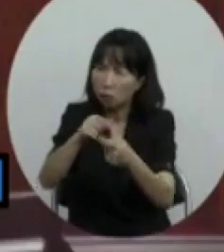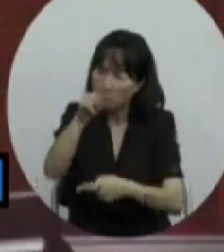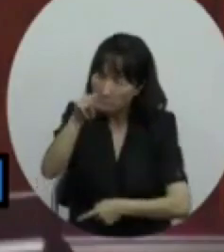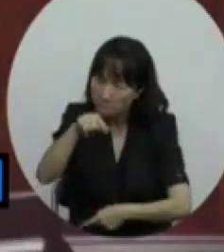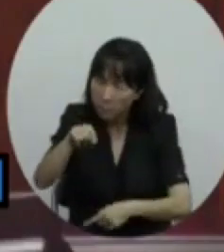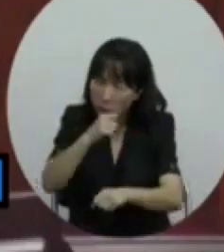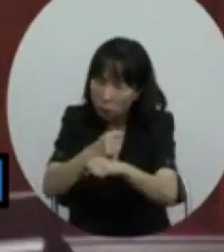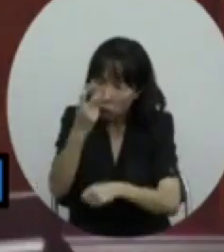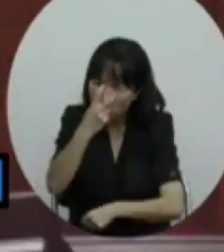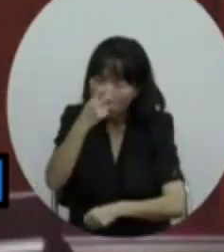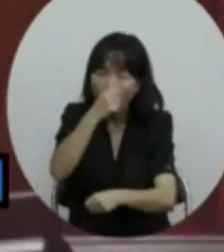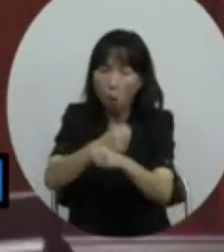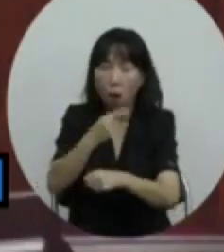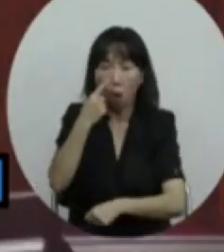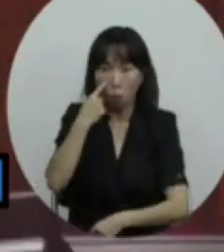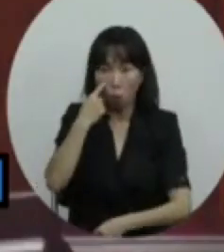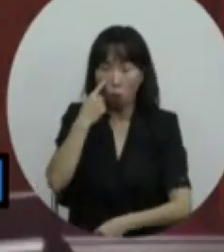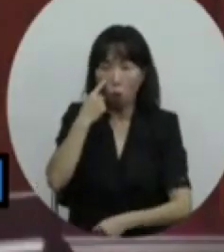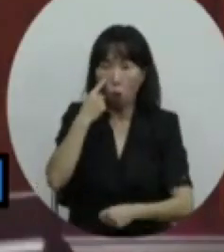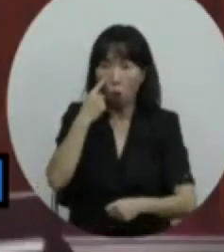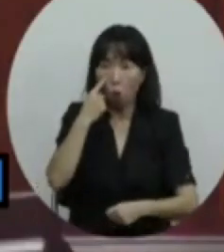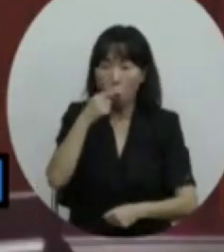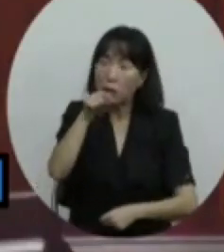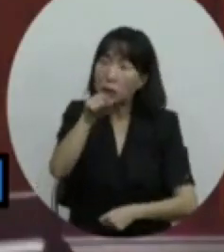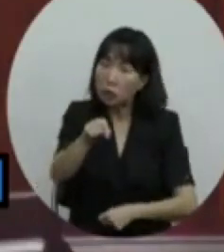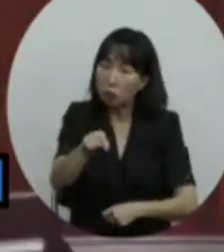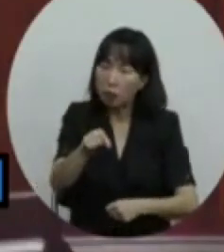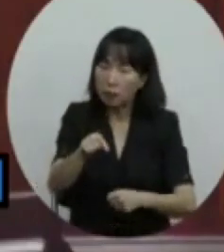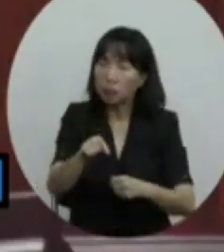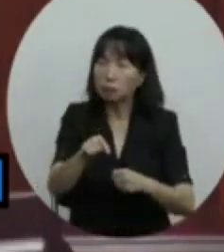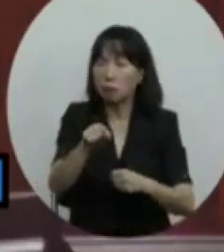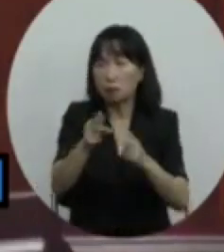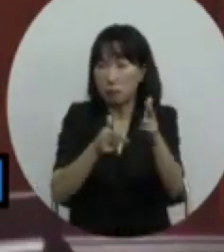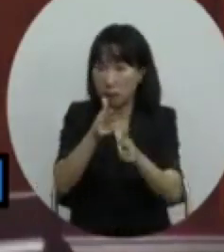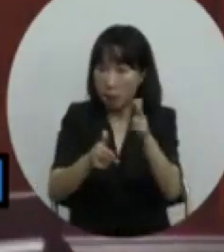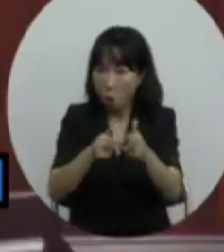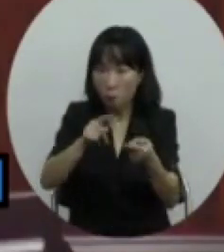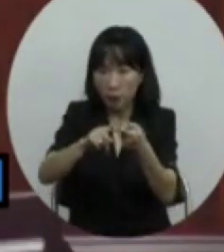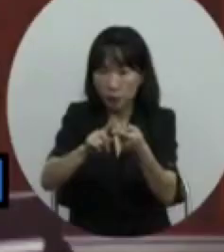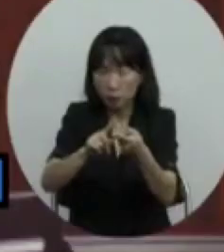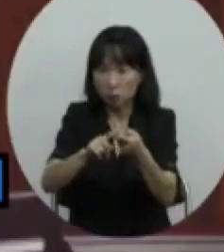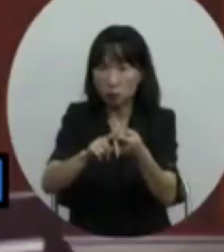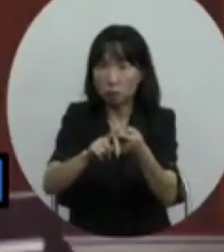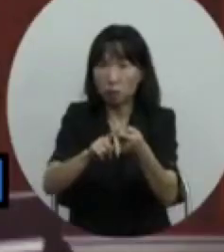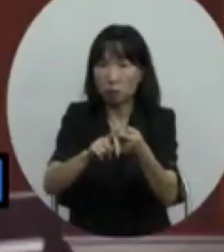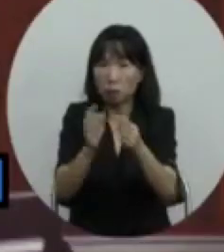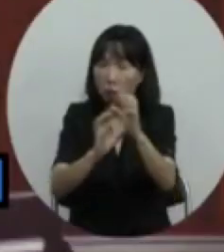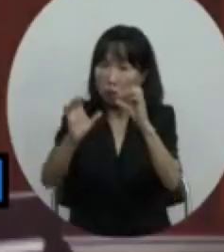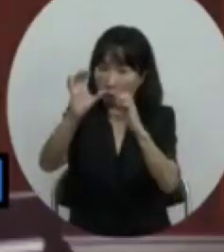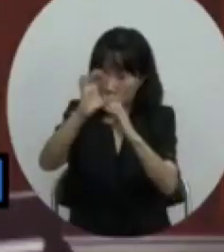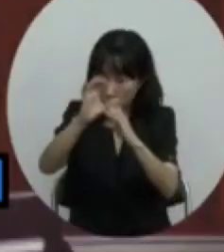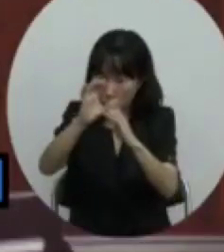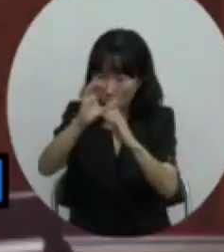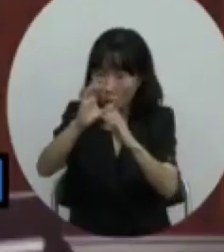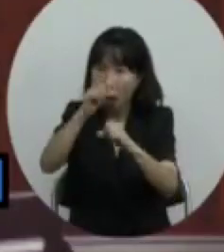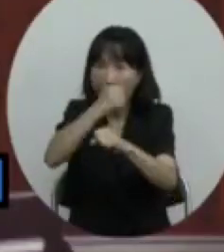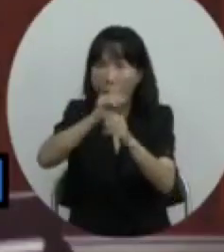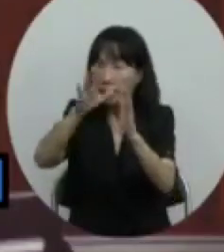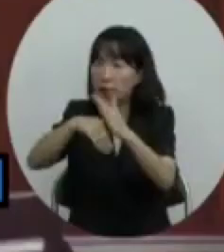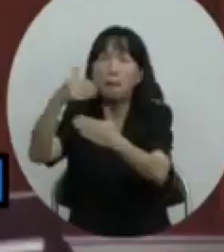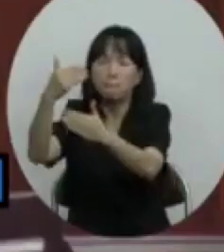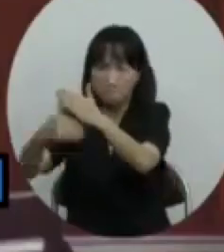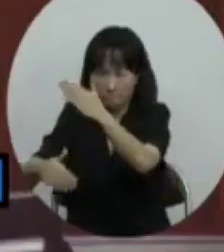상황을 점검하였으며 2월이 예상되는 사업은 미리 근본 추경에 감액할 수 있도록